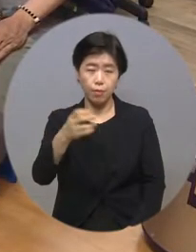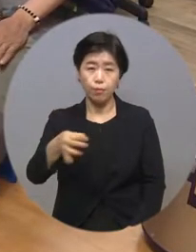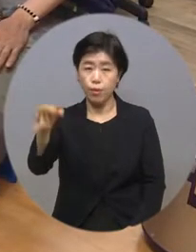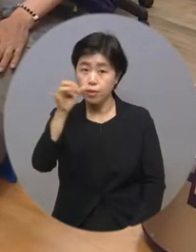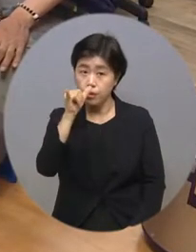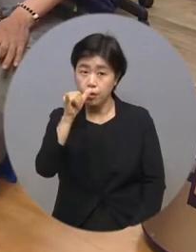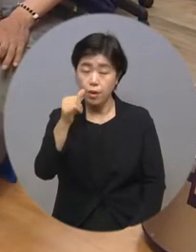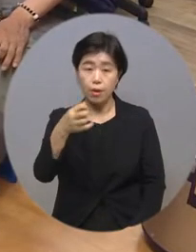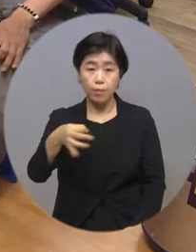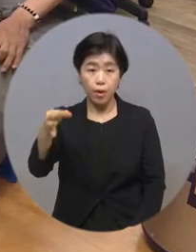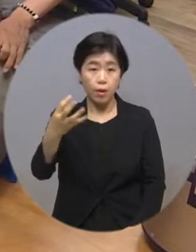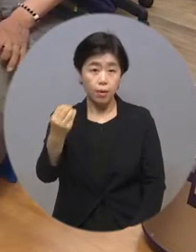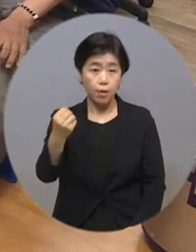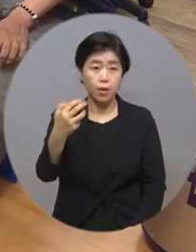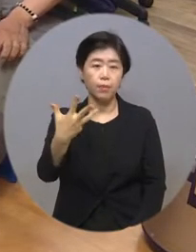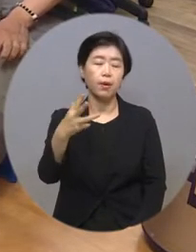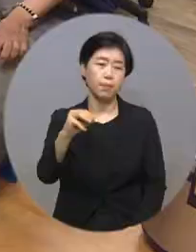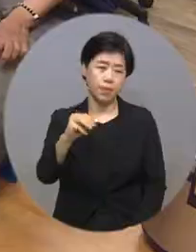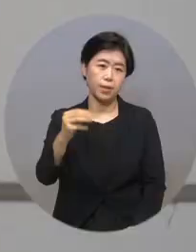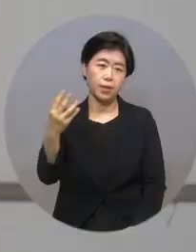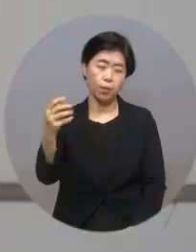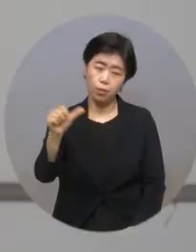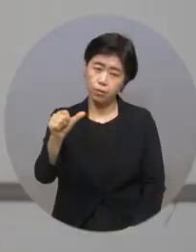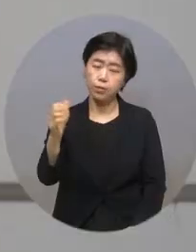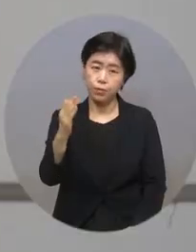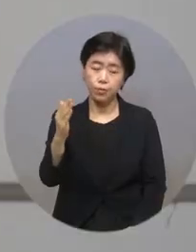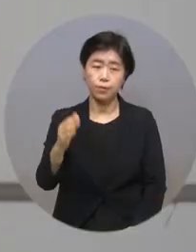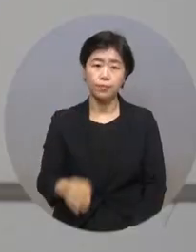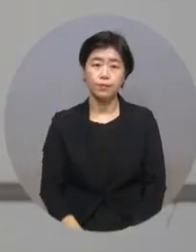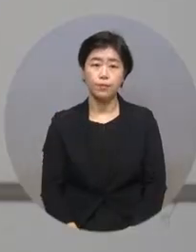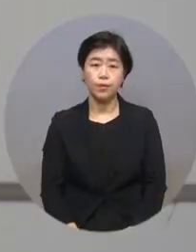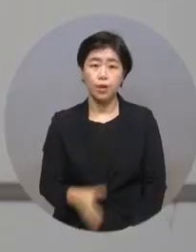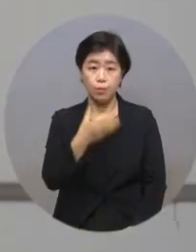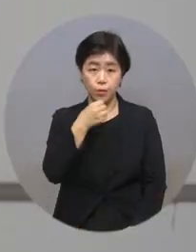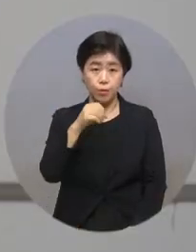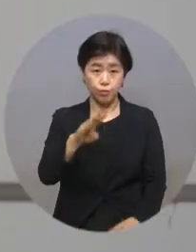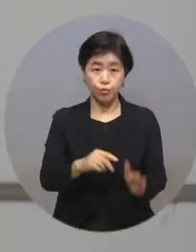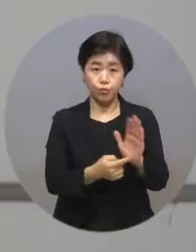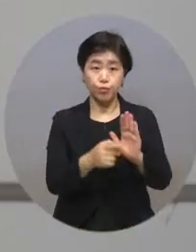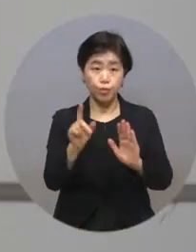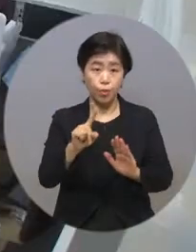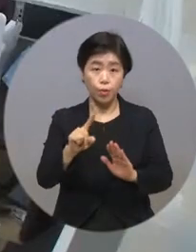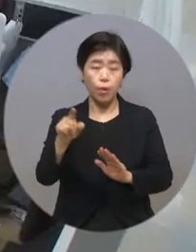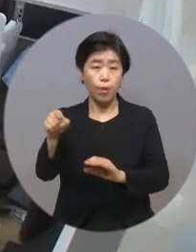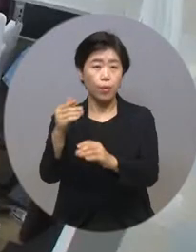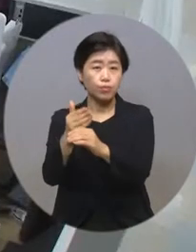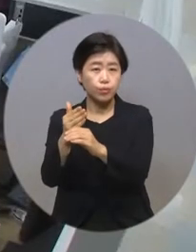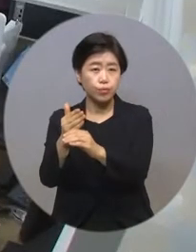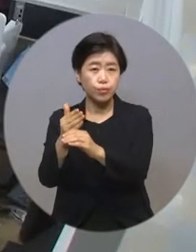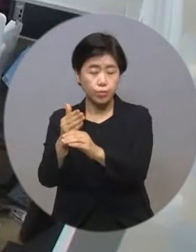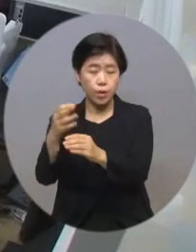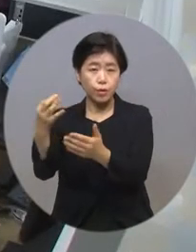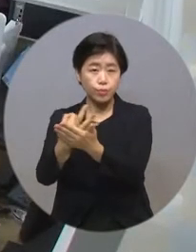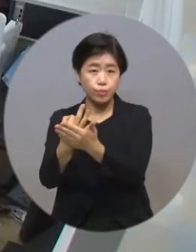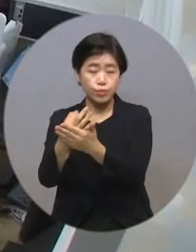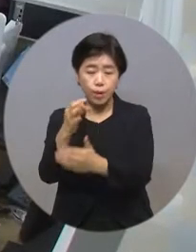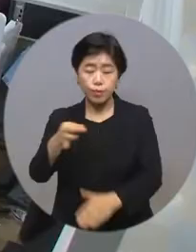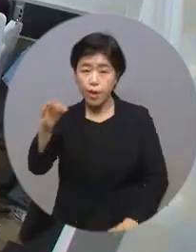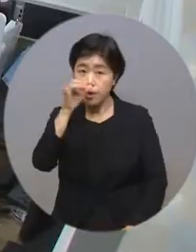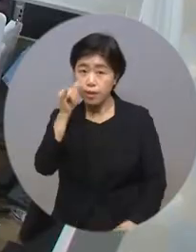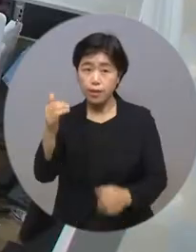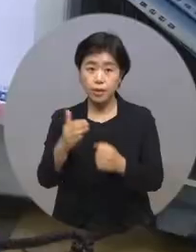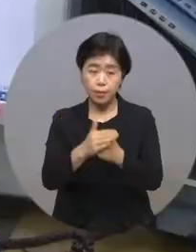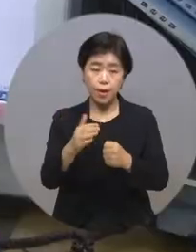8만 4,665원 오른 수치입니다. 복지부는 기준 중위소득 인상에 따라 추가 소요되는 재정은 생계급여